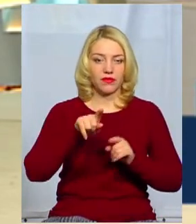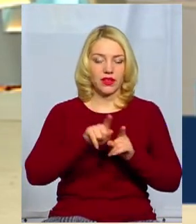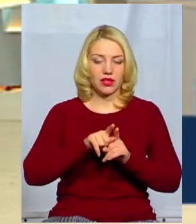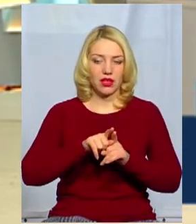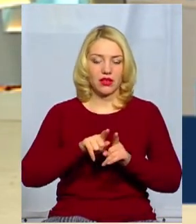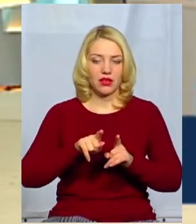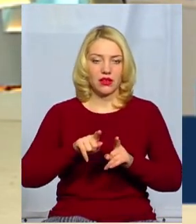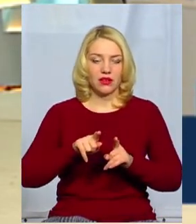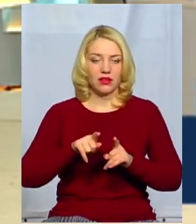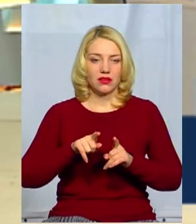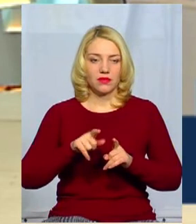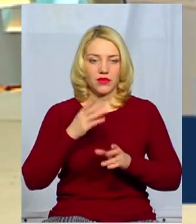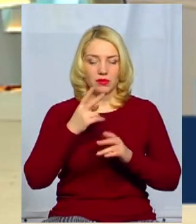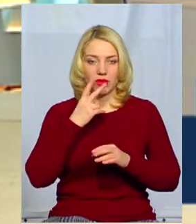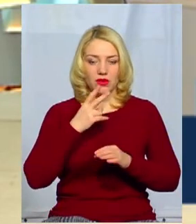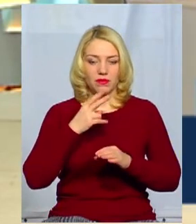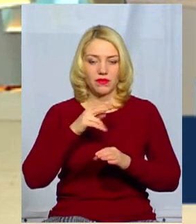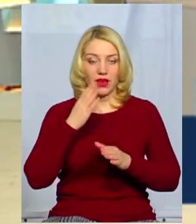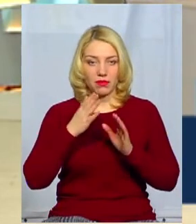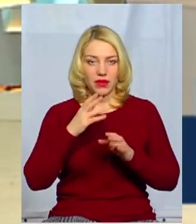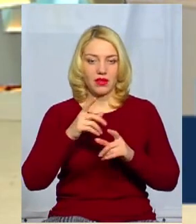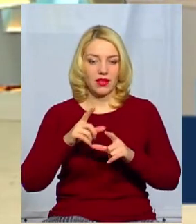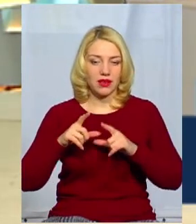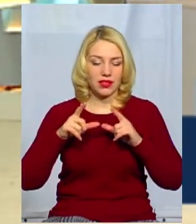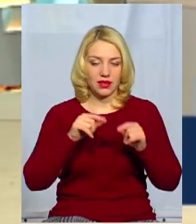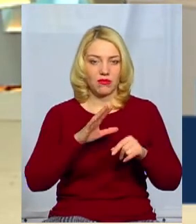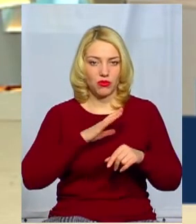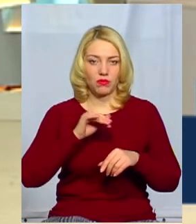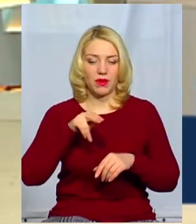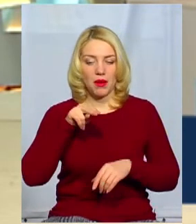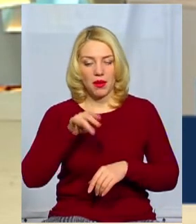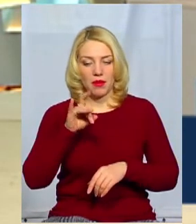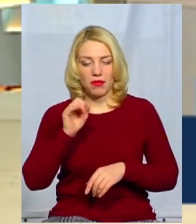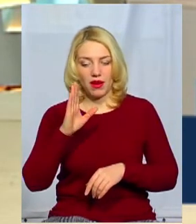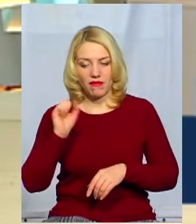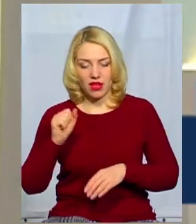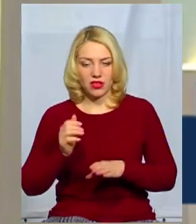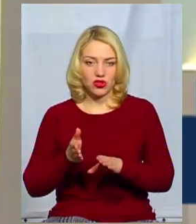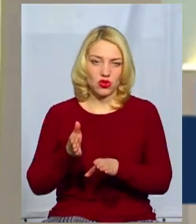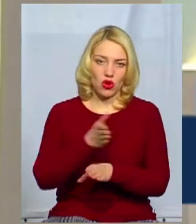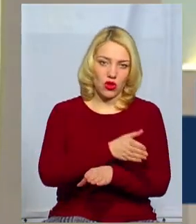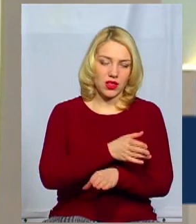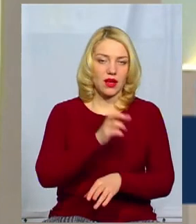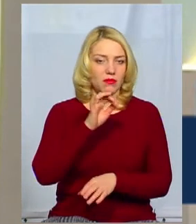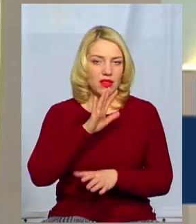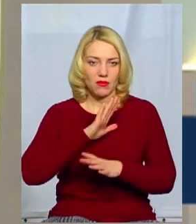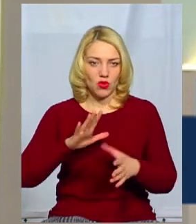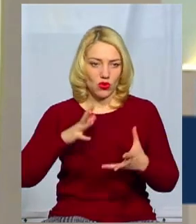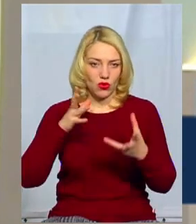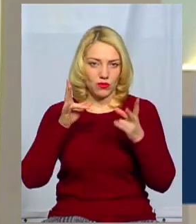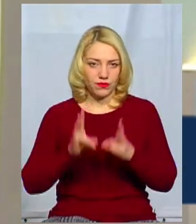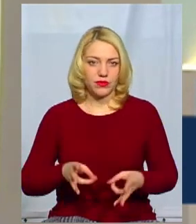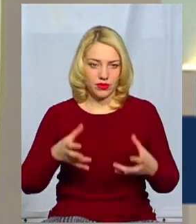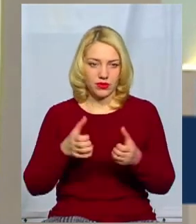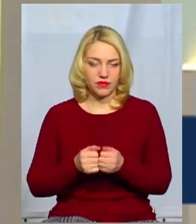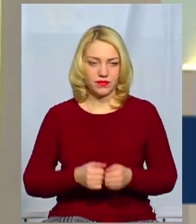дорожня розв'язка, якби він поїхав з правої сторони, не було б ніяких ситуацій. Ну, це довго розказувати, це не судове засідання, але от я вважаю, що